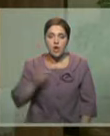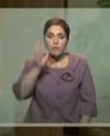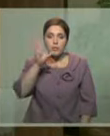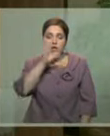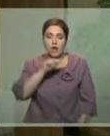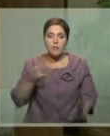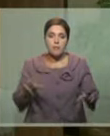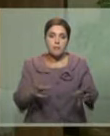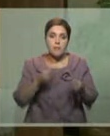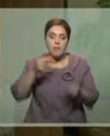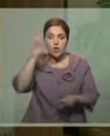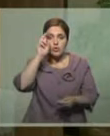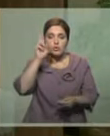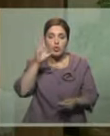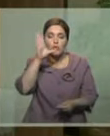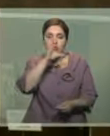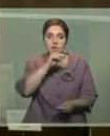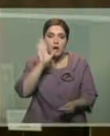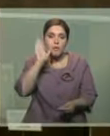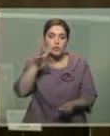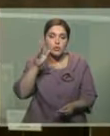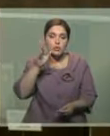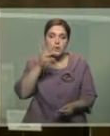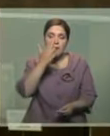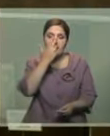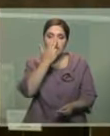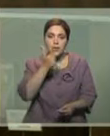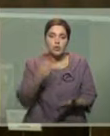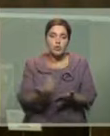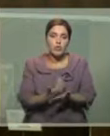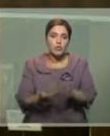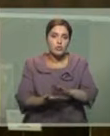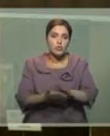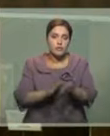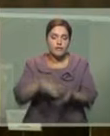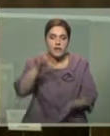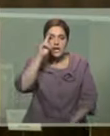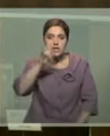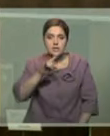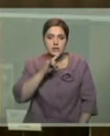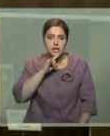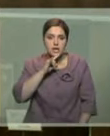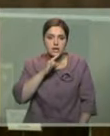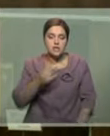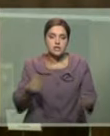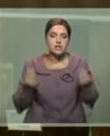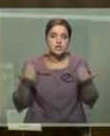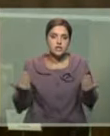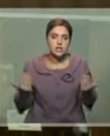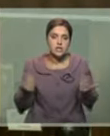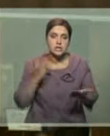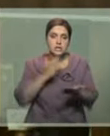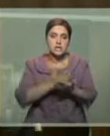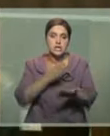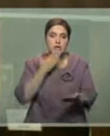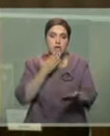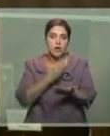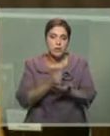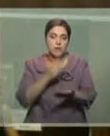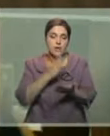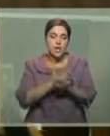успевать адаптироваться к новым условиям. Поэтому Казахстан сейчас сформировал такую